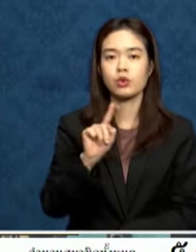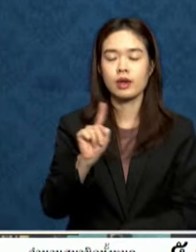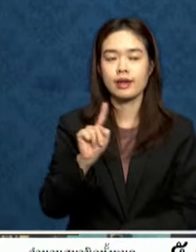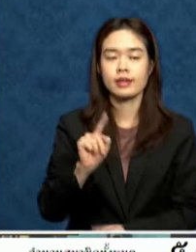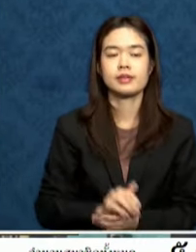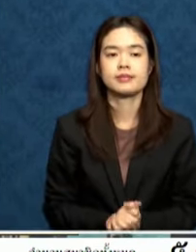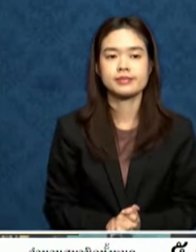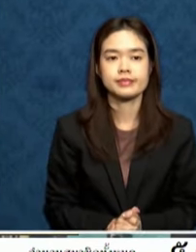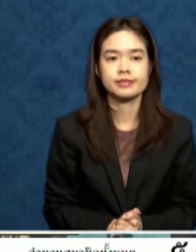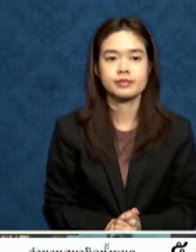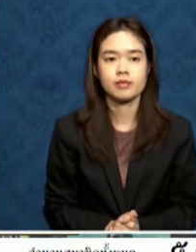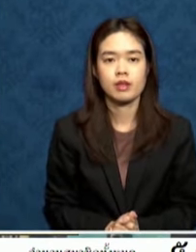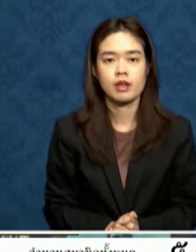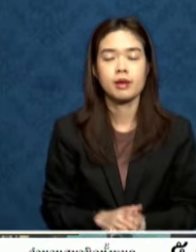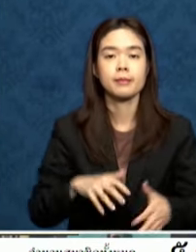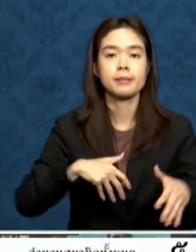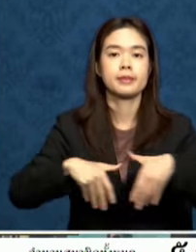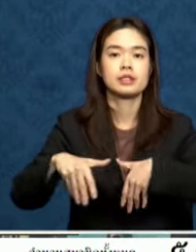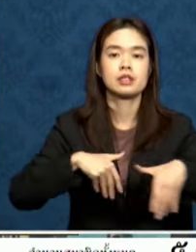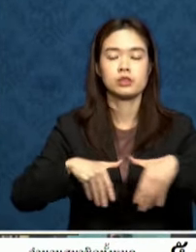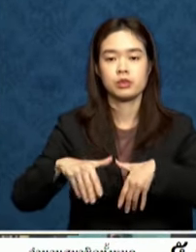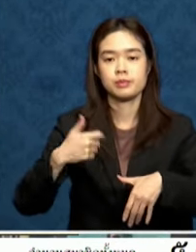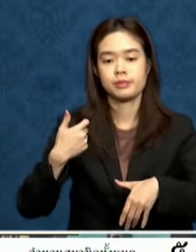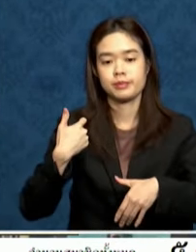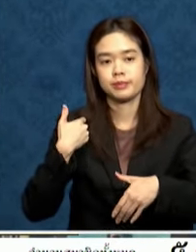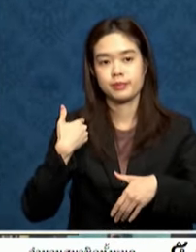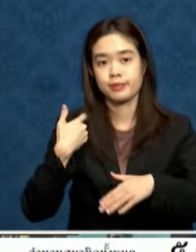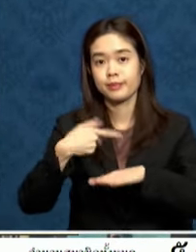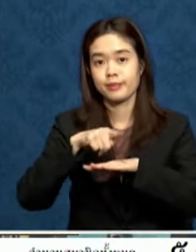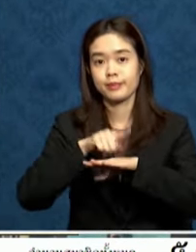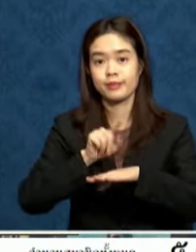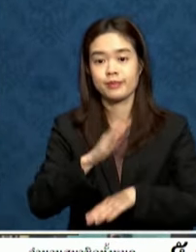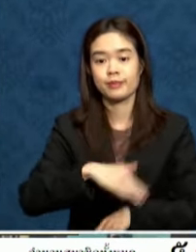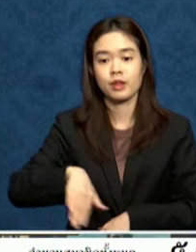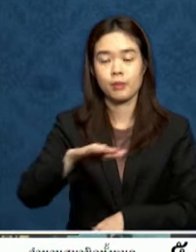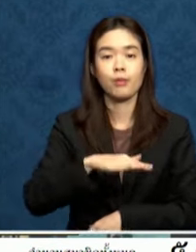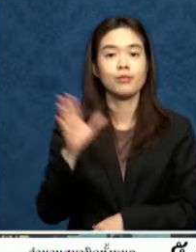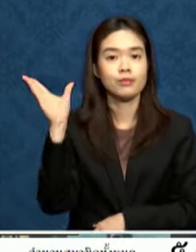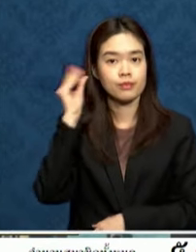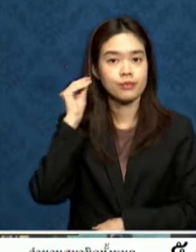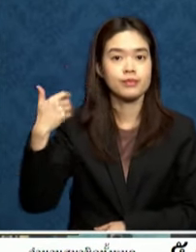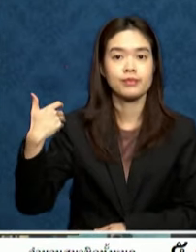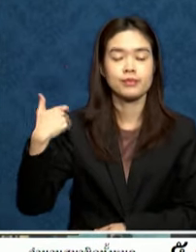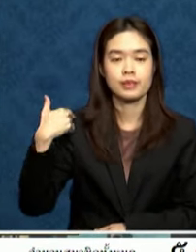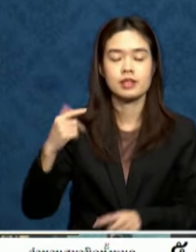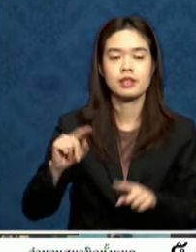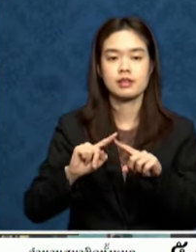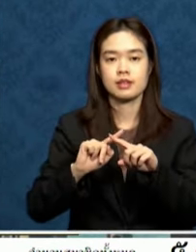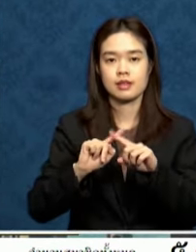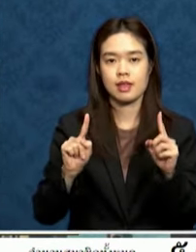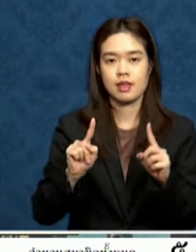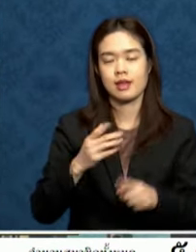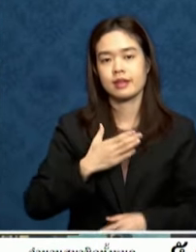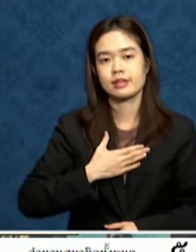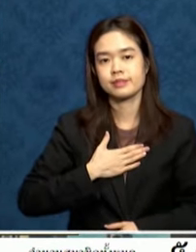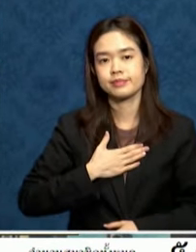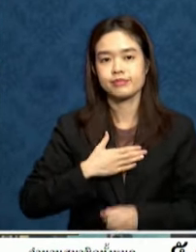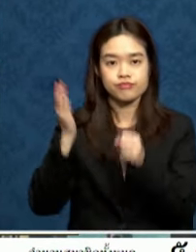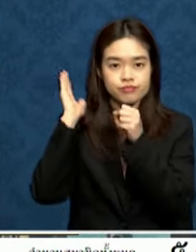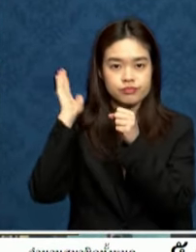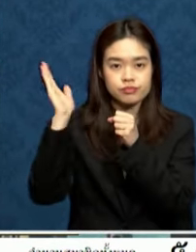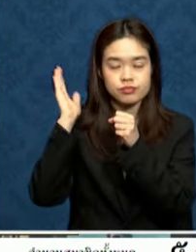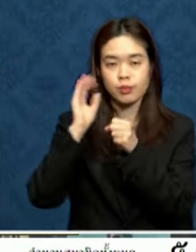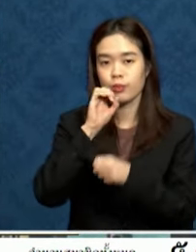เนี่นะครับประชาชนทุกคนหรือท่านประธานคงได้ยินการอภิปรายไปแล้วแต่ผมจะอภิปราย